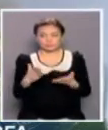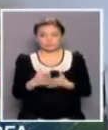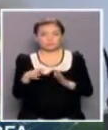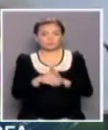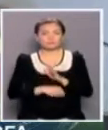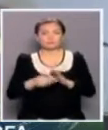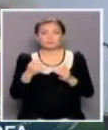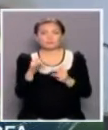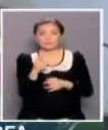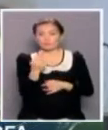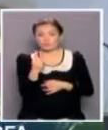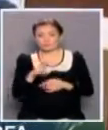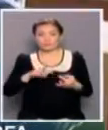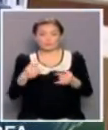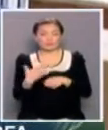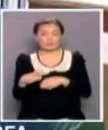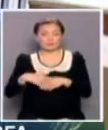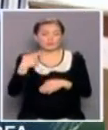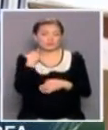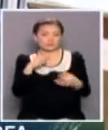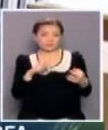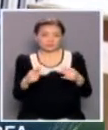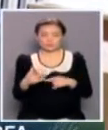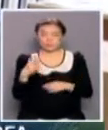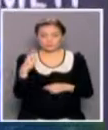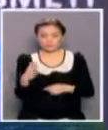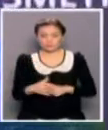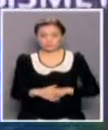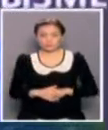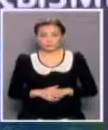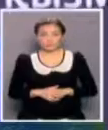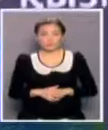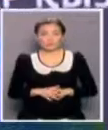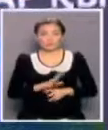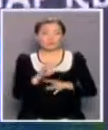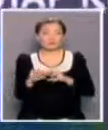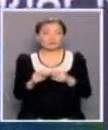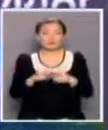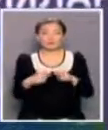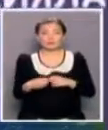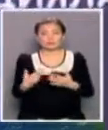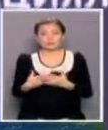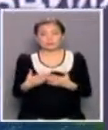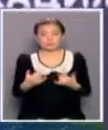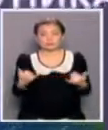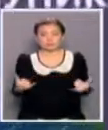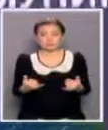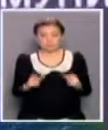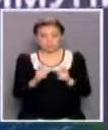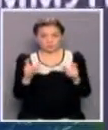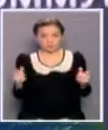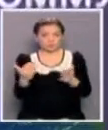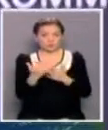Ол кирилл харпінде шығып, кейін латын әліппейіне ауыстырылмақ. Көптен бері айтылған мәселе болатын. Бұл